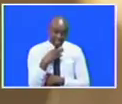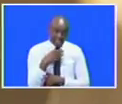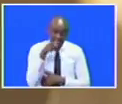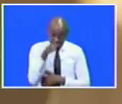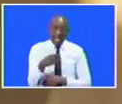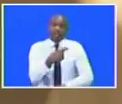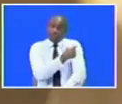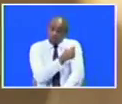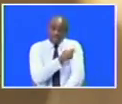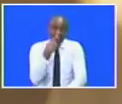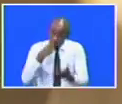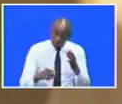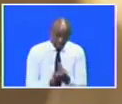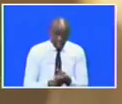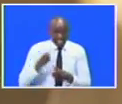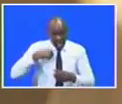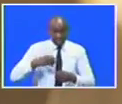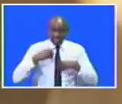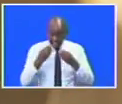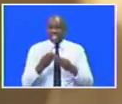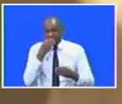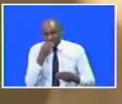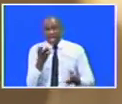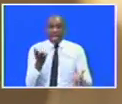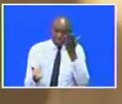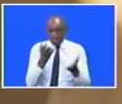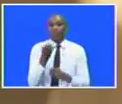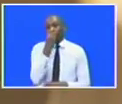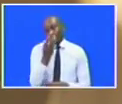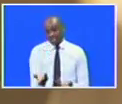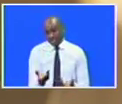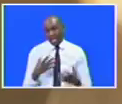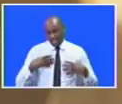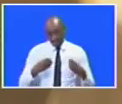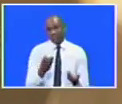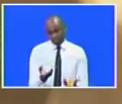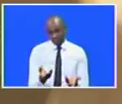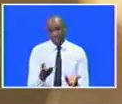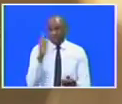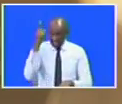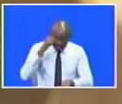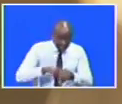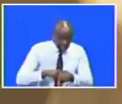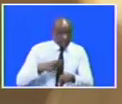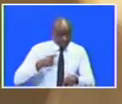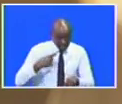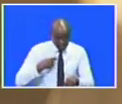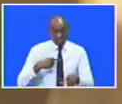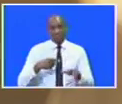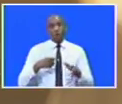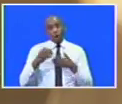the doctors, they give you 3 chances. So the first time when I